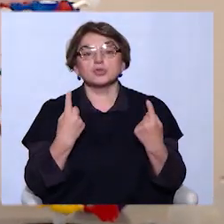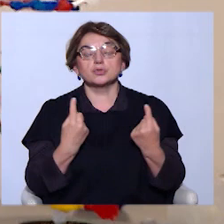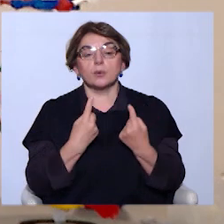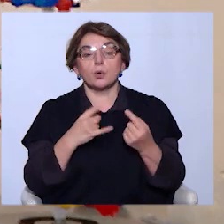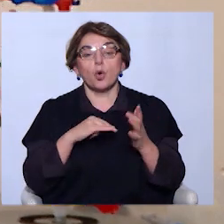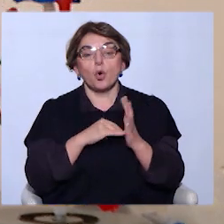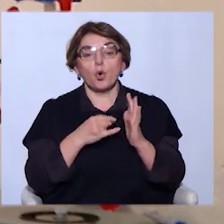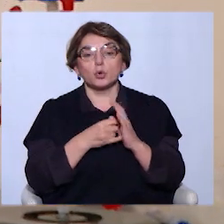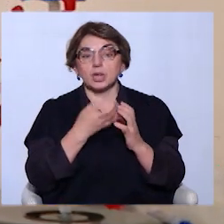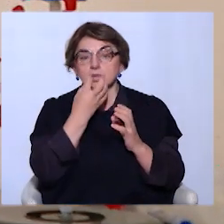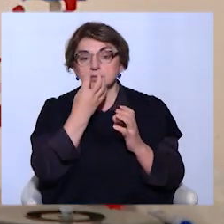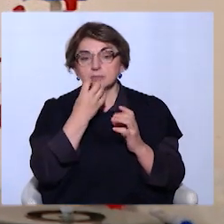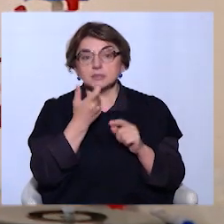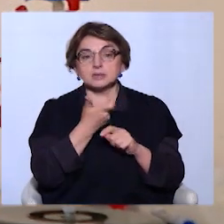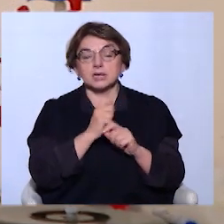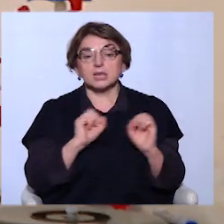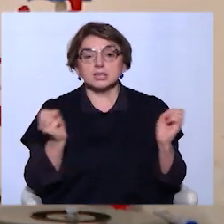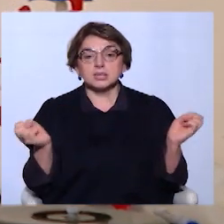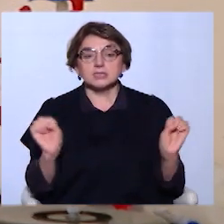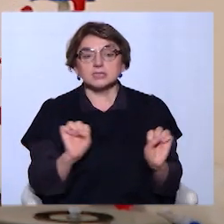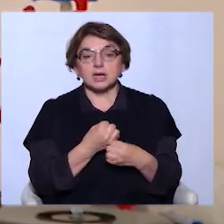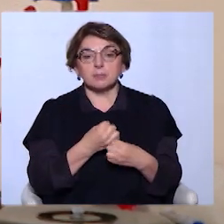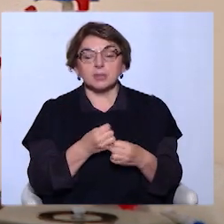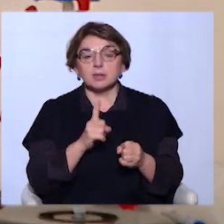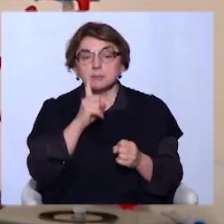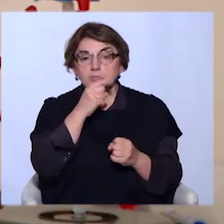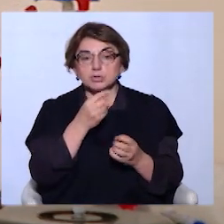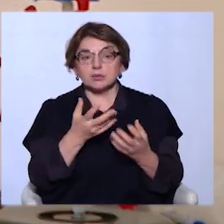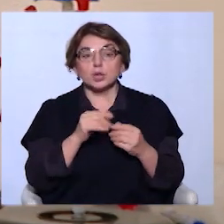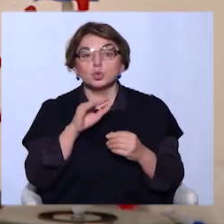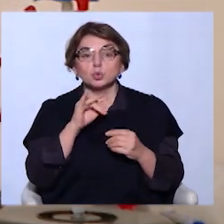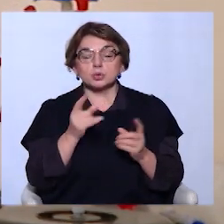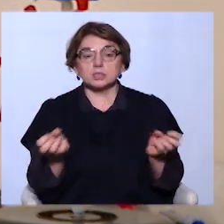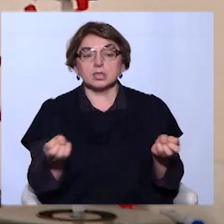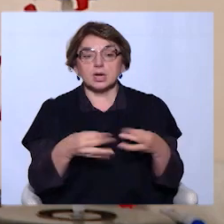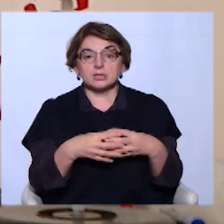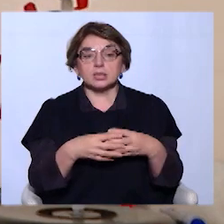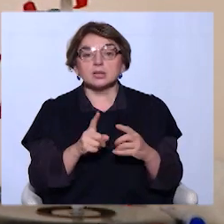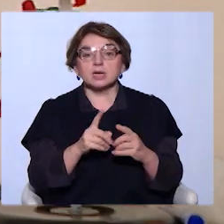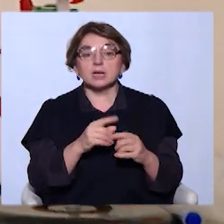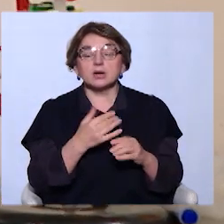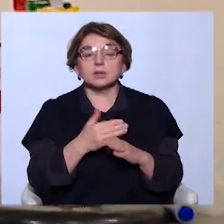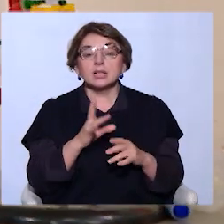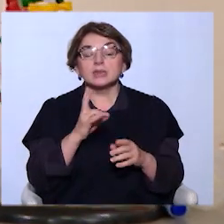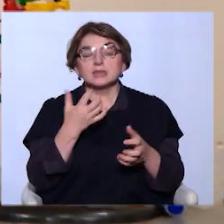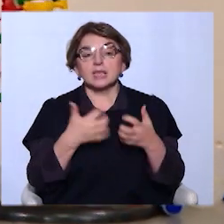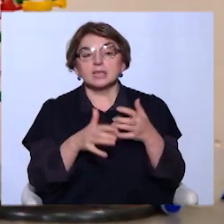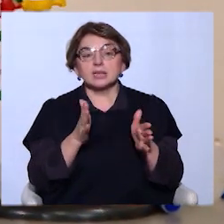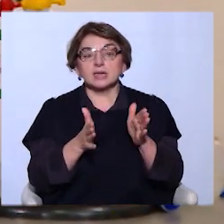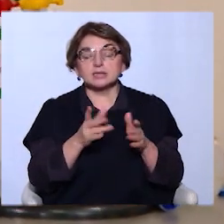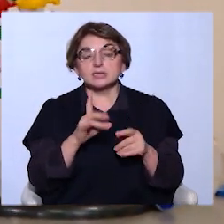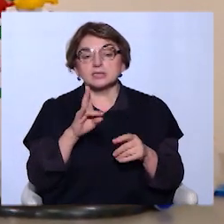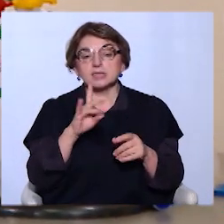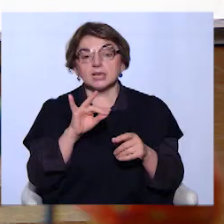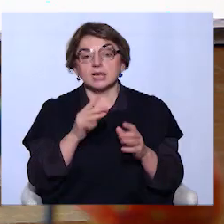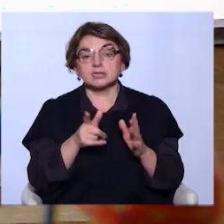ოთახის ტემპერატურაზე ძალიან სწრაფად შედის მჟავა რეაქციაში ტუტესთან და ამ რეაქციას ნეიტრალიზაციის რეაქცია